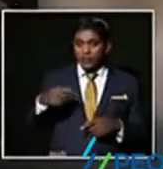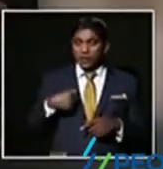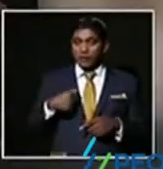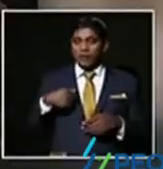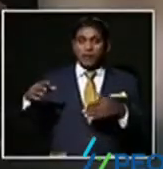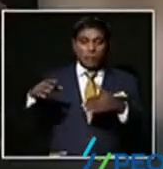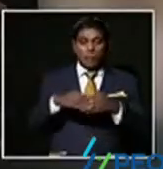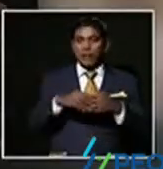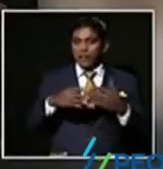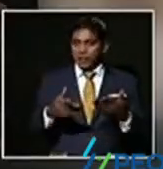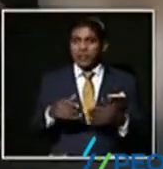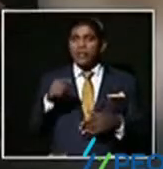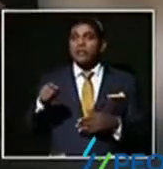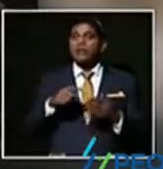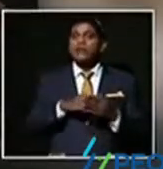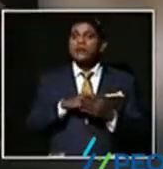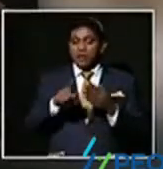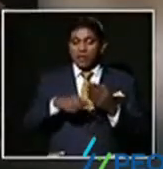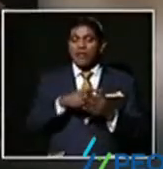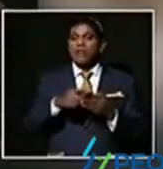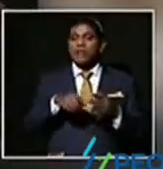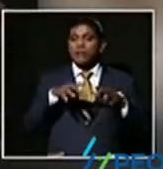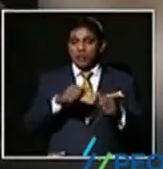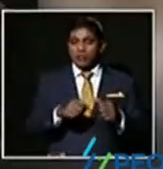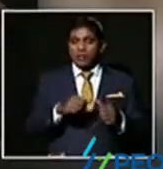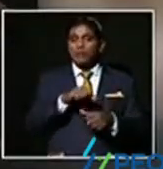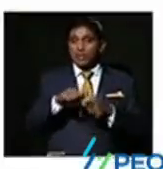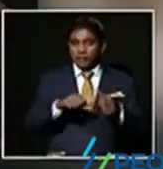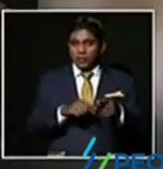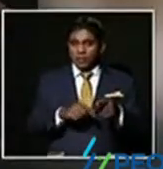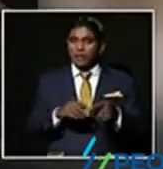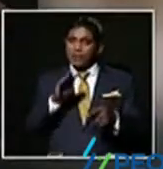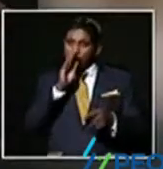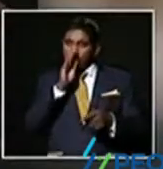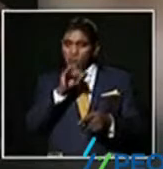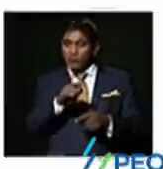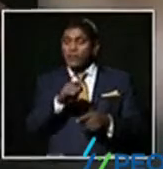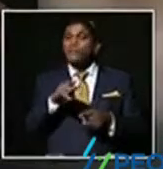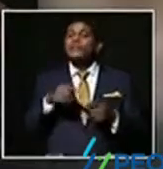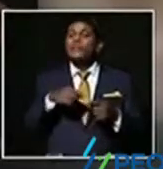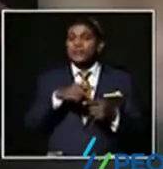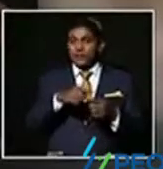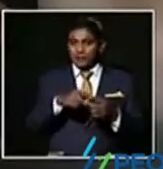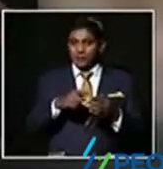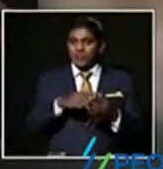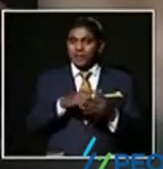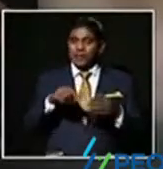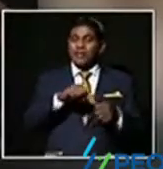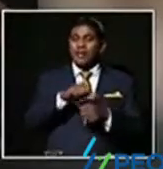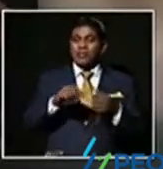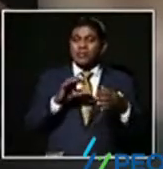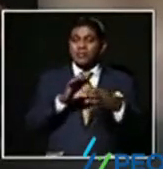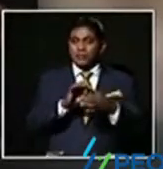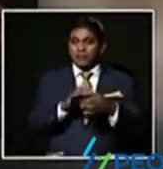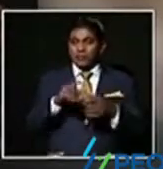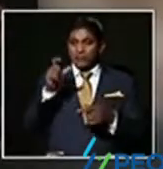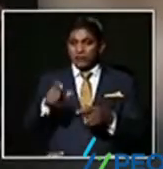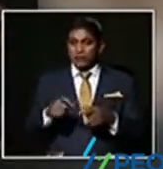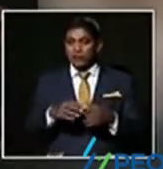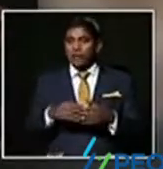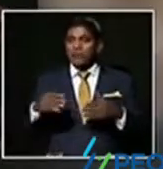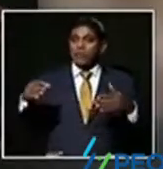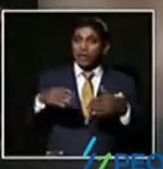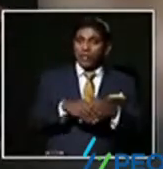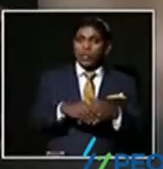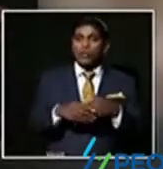දැන් මේ දේශීය ආයතනය මම කියන්නේ එතුමා කරනවායි කියලා මම මේ උපකල්පනයක් කරන්නේ. මේ දේශීය ආයතනයේ සම්බන්ධ ඉන්න කවුරුත් හෝ විවාහ ගස ගත්තොත්. ඒ මේ